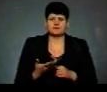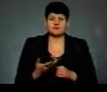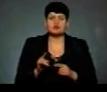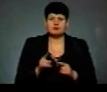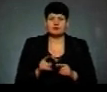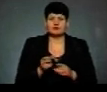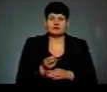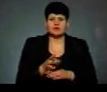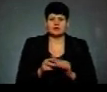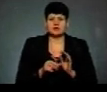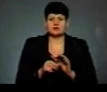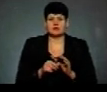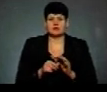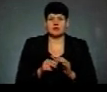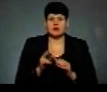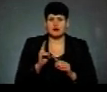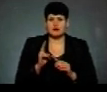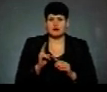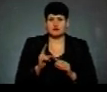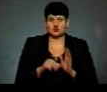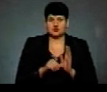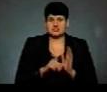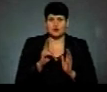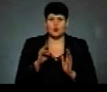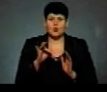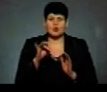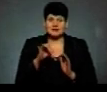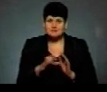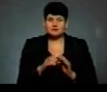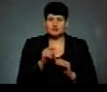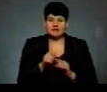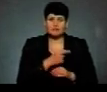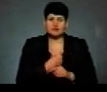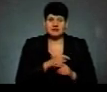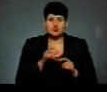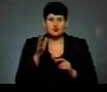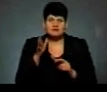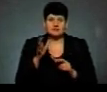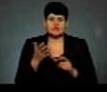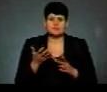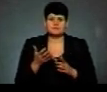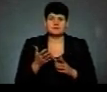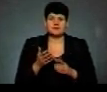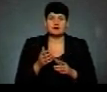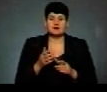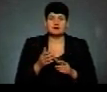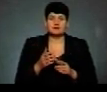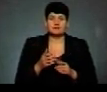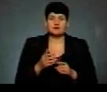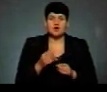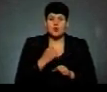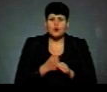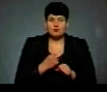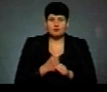курсі? Для чого це? Uh-huh. А тому якраз, що там під час цього курсу ми в медичній освіті, на відміну від інших університетів, в медичних університетах